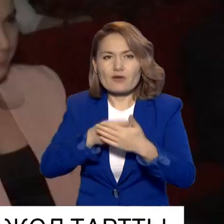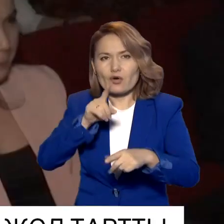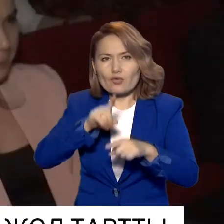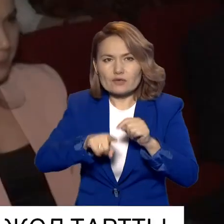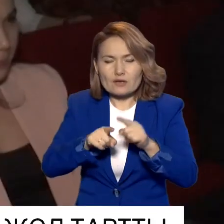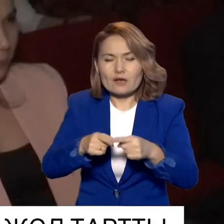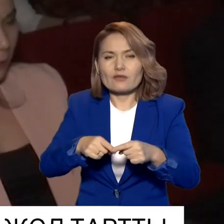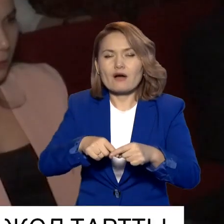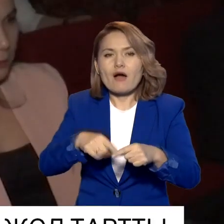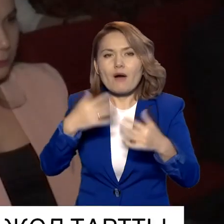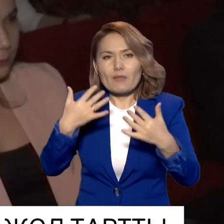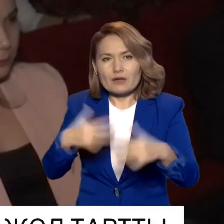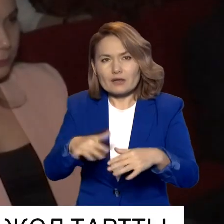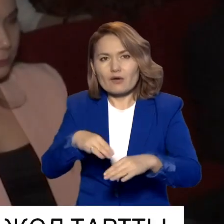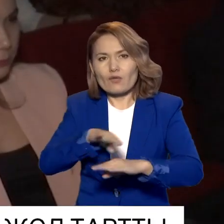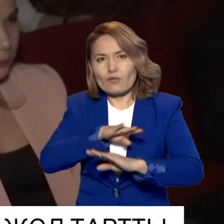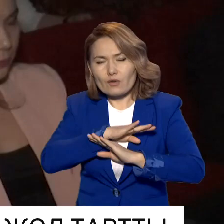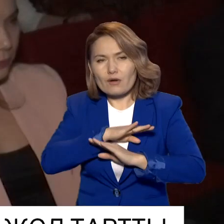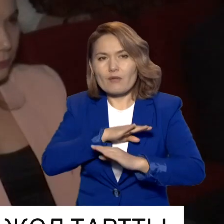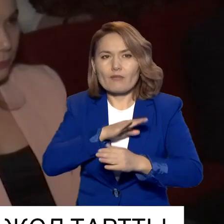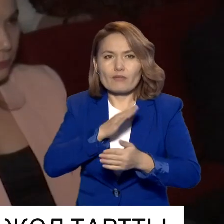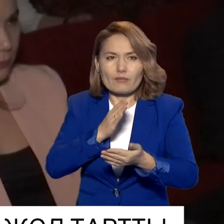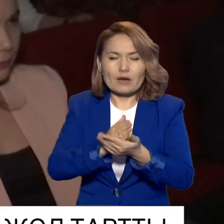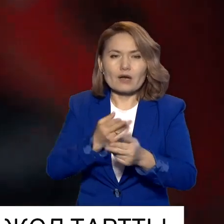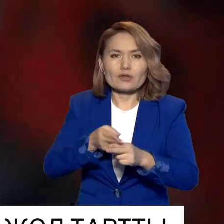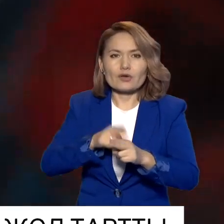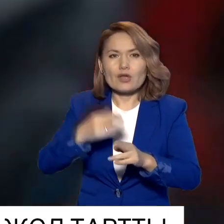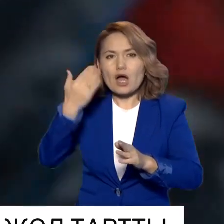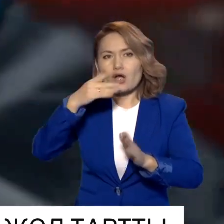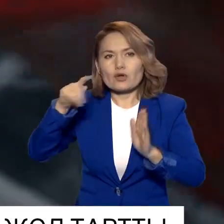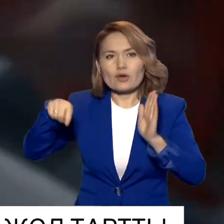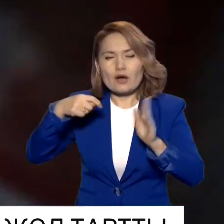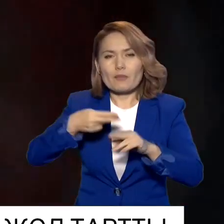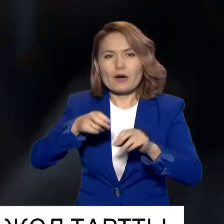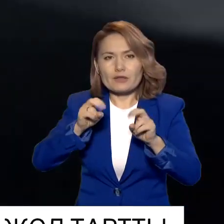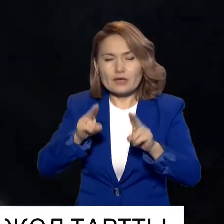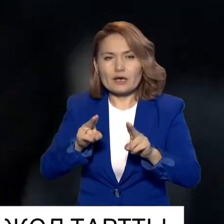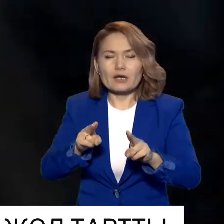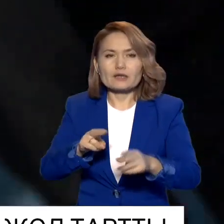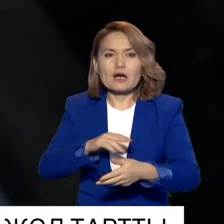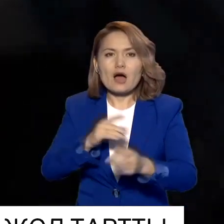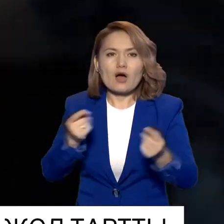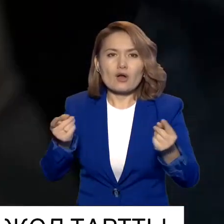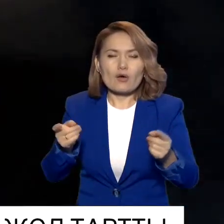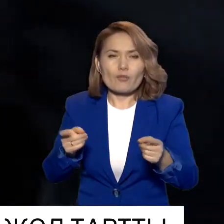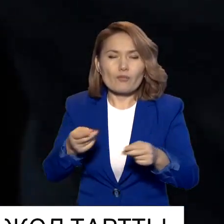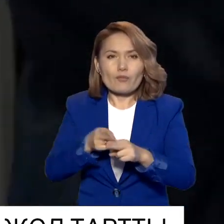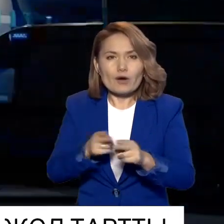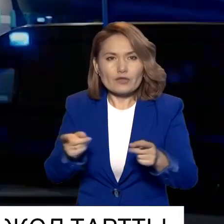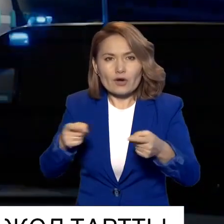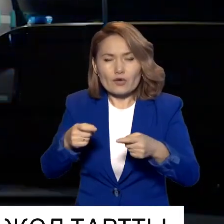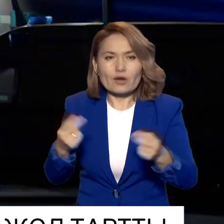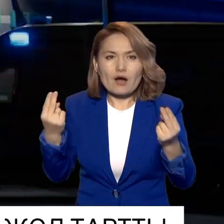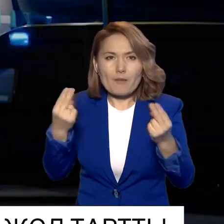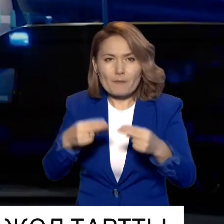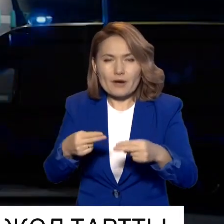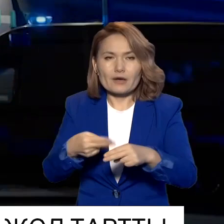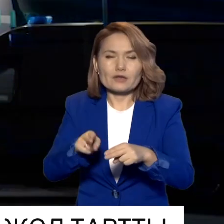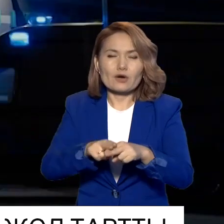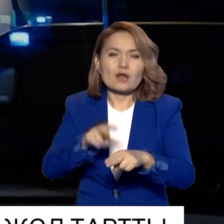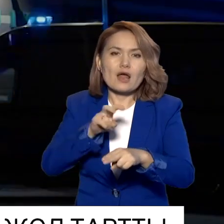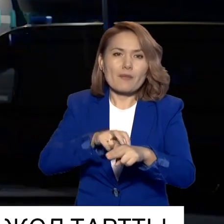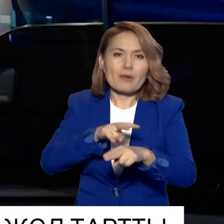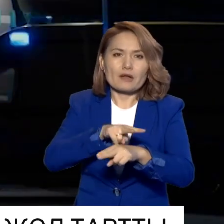болған. Негізгі оқиғалар қала орталығында өрбиді. Кинокартина шынайы болу үшін жолдарға блок бекеттер қойылып, медицина қызметкерлері